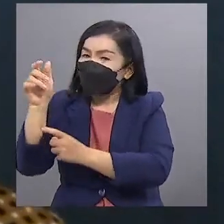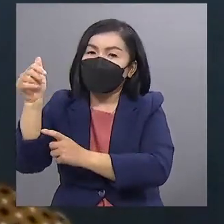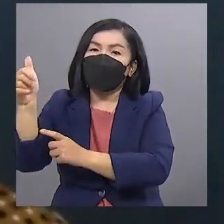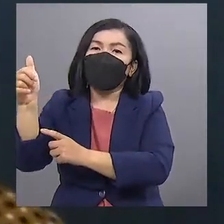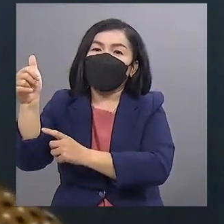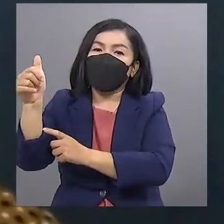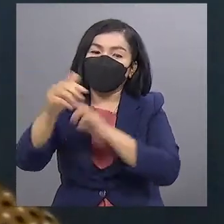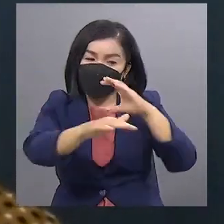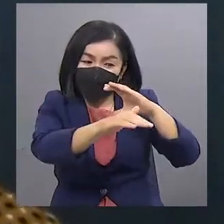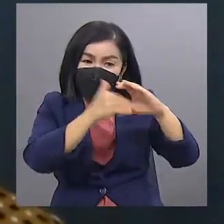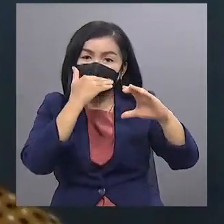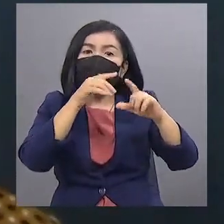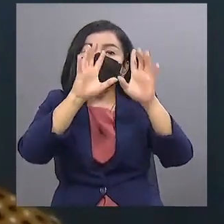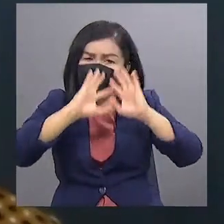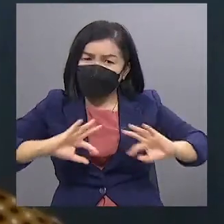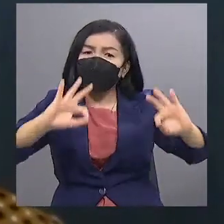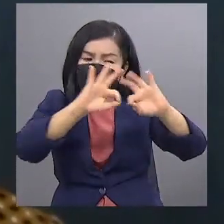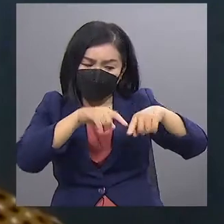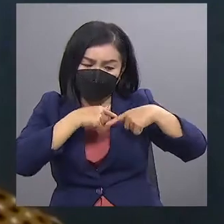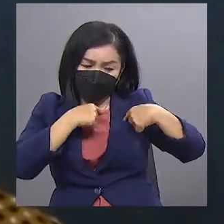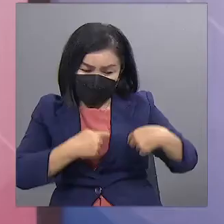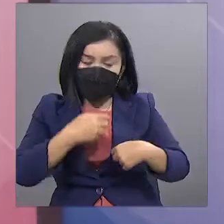ภลังใจให้เราไปต่อจิๆ